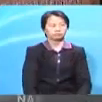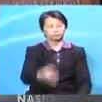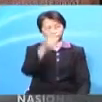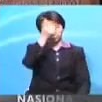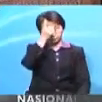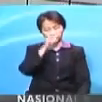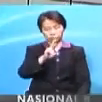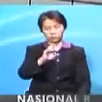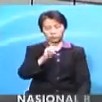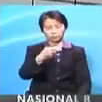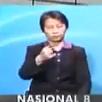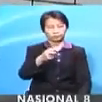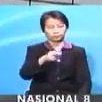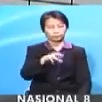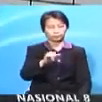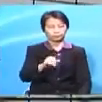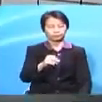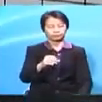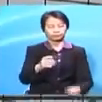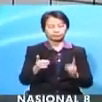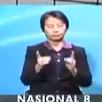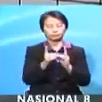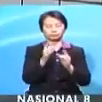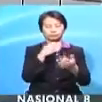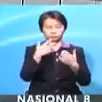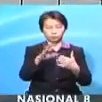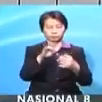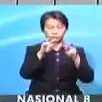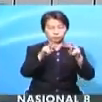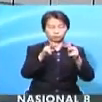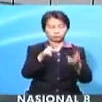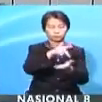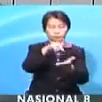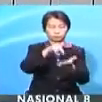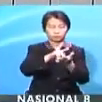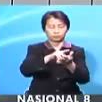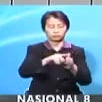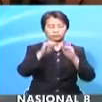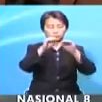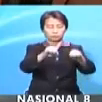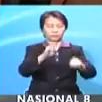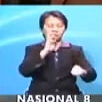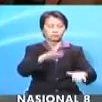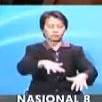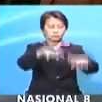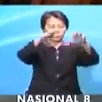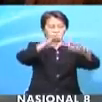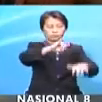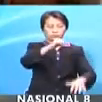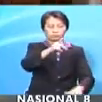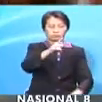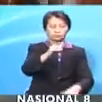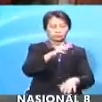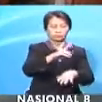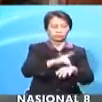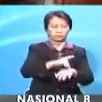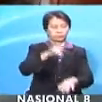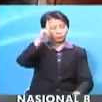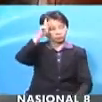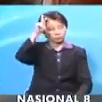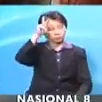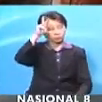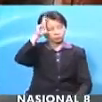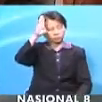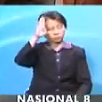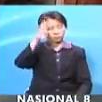rohani ditemui selepas meninjau program simulasi pusat pemindahan bencana banjir JKM di Pantai Cahaya Bulan Kota Baru